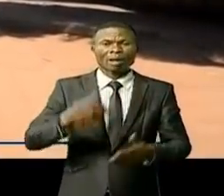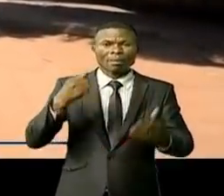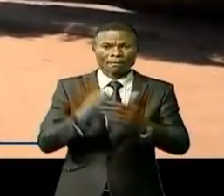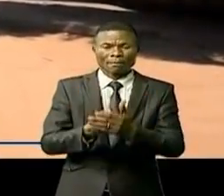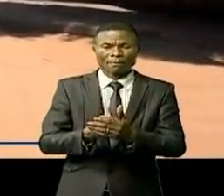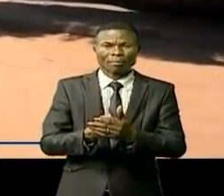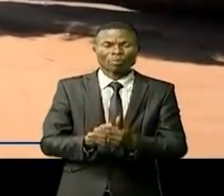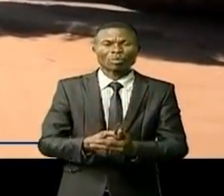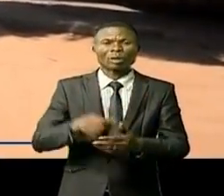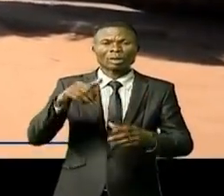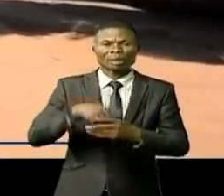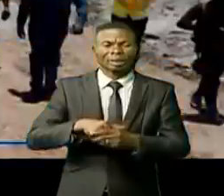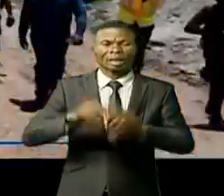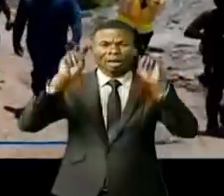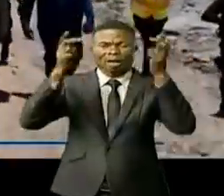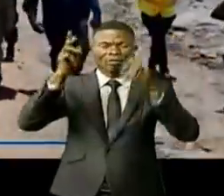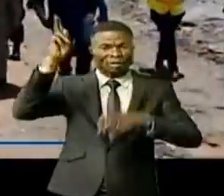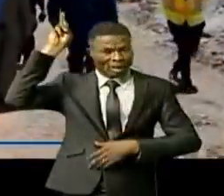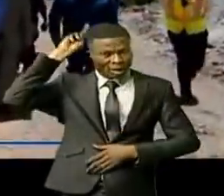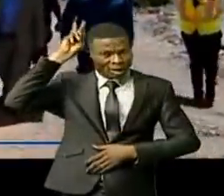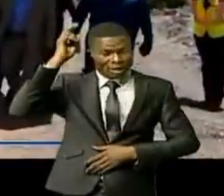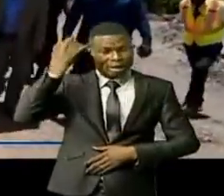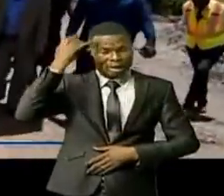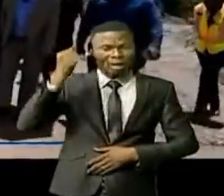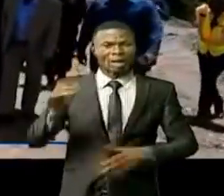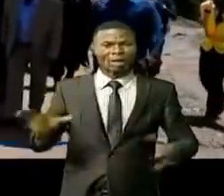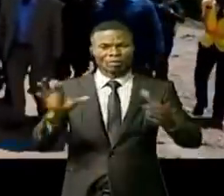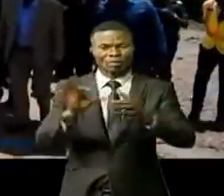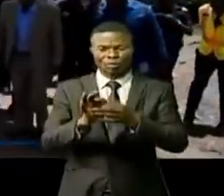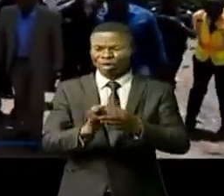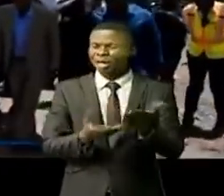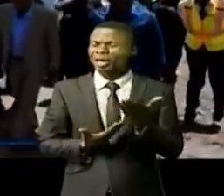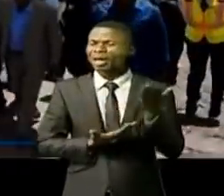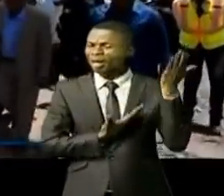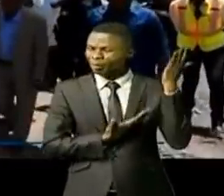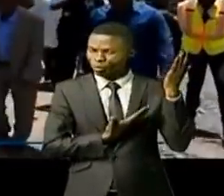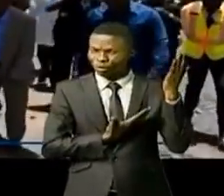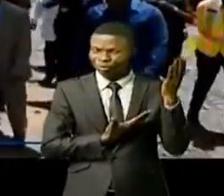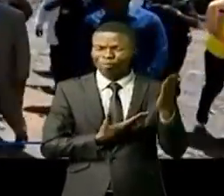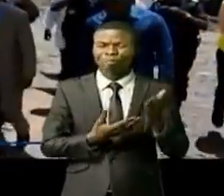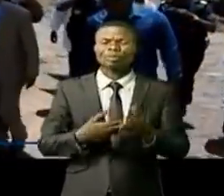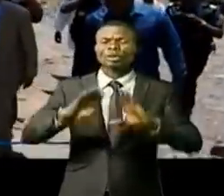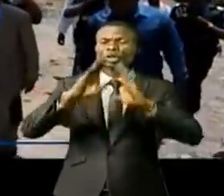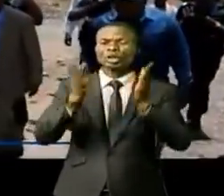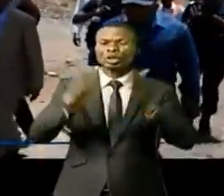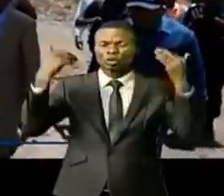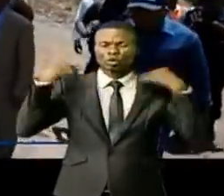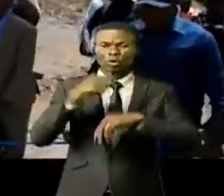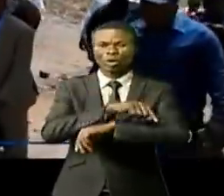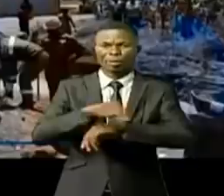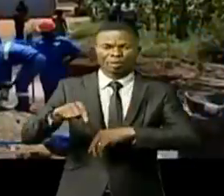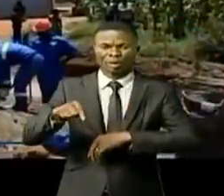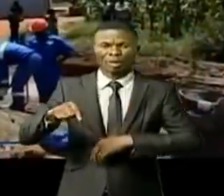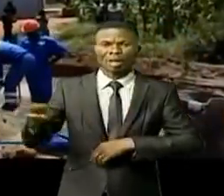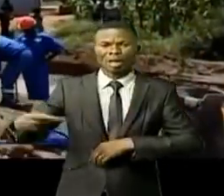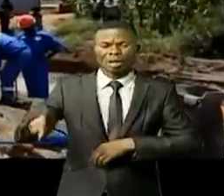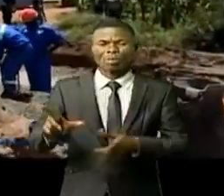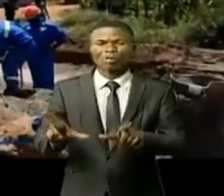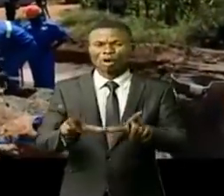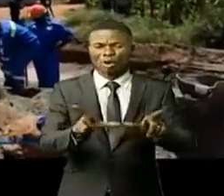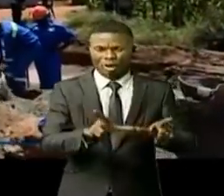Djougou au centre-ville de Kolwezi. C'est dans cette collaboration particulière que les animateurs des institutions de la province du